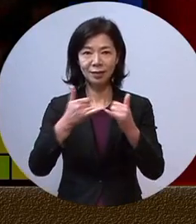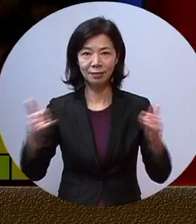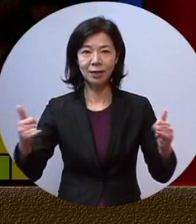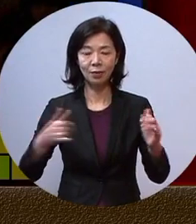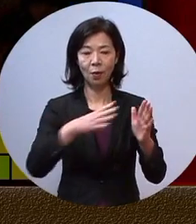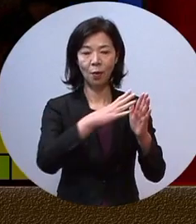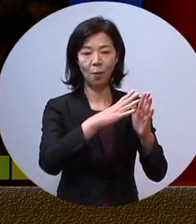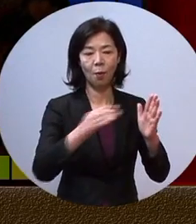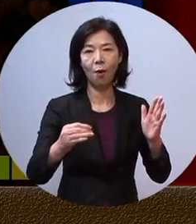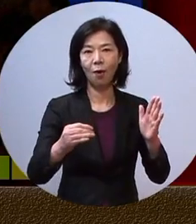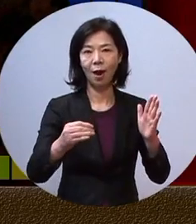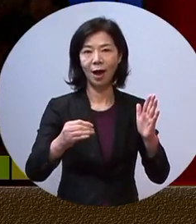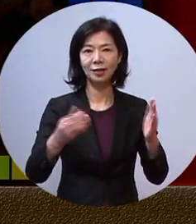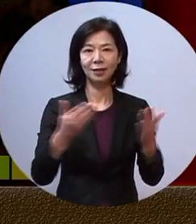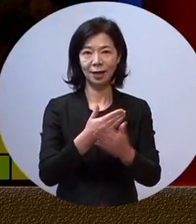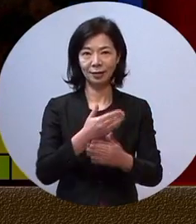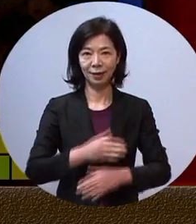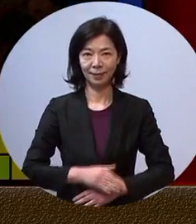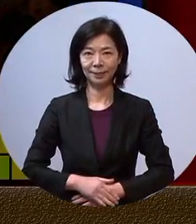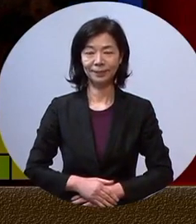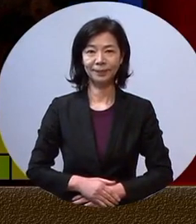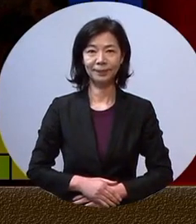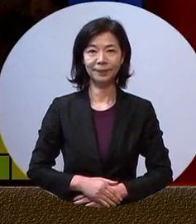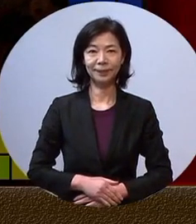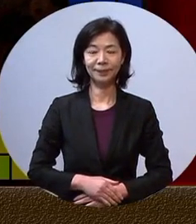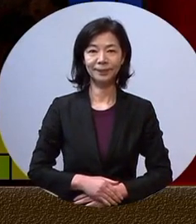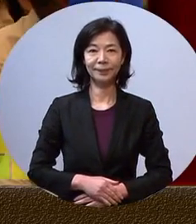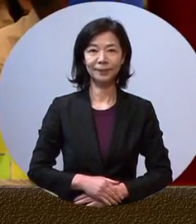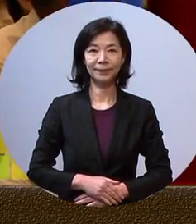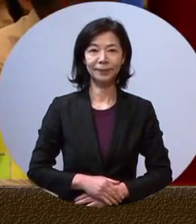が守るべき規範として掲げられてきました。